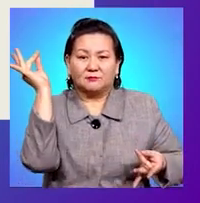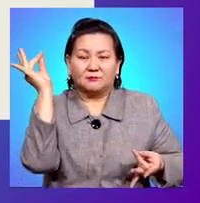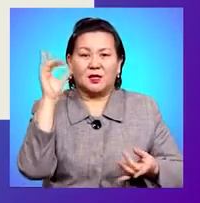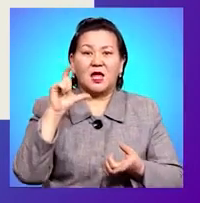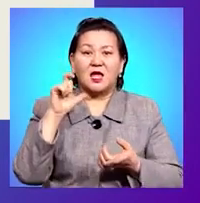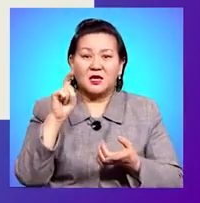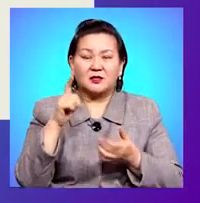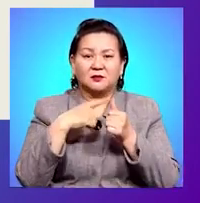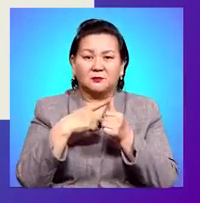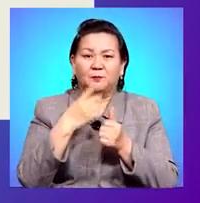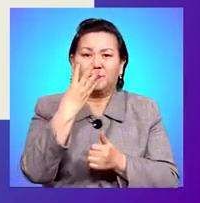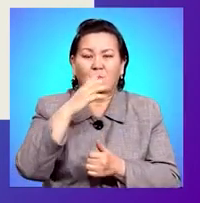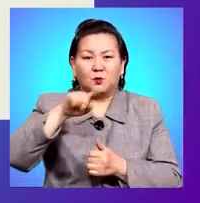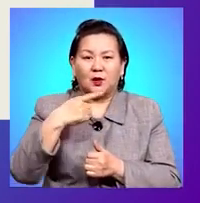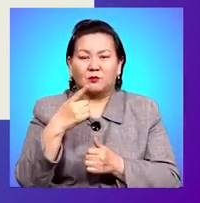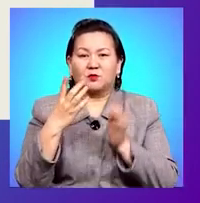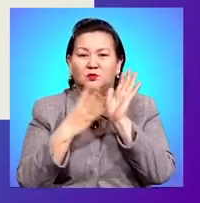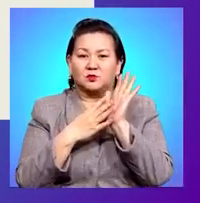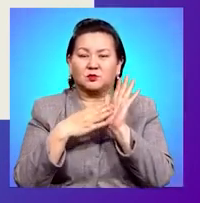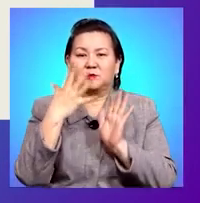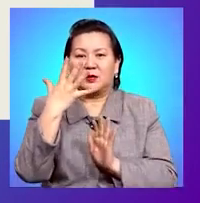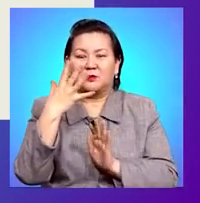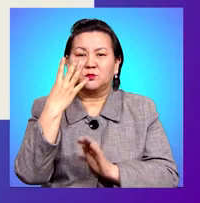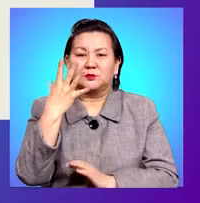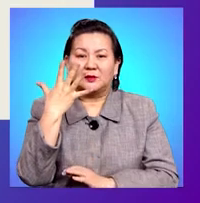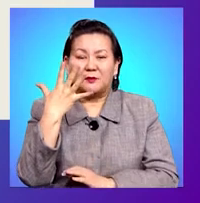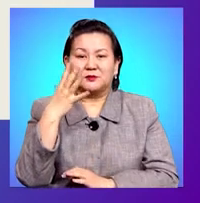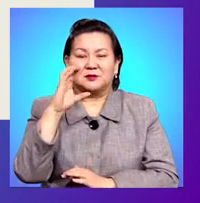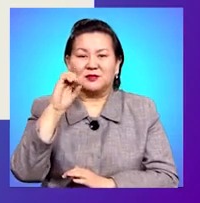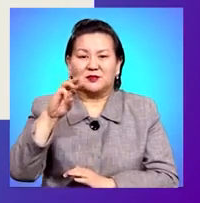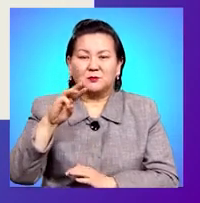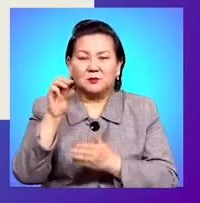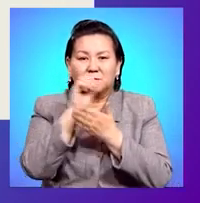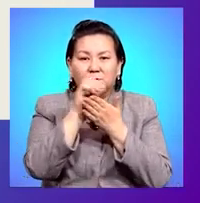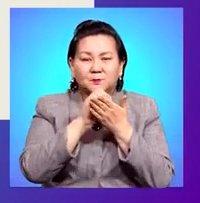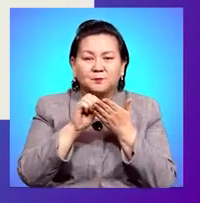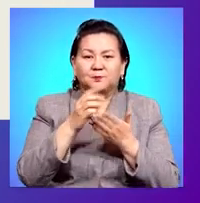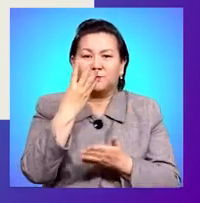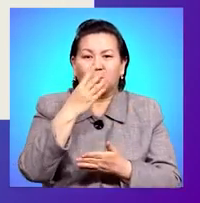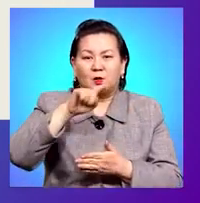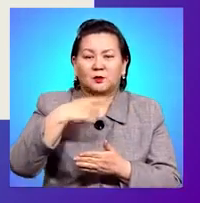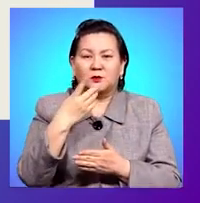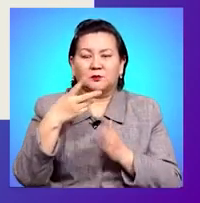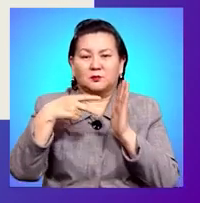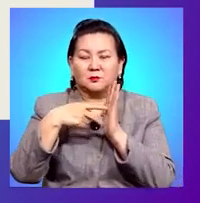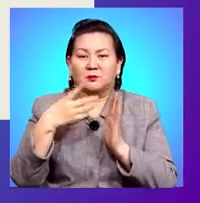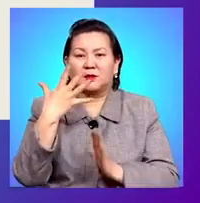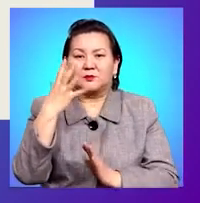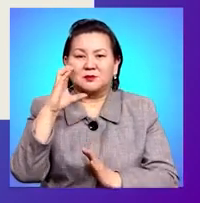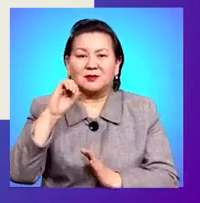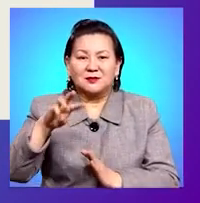нь 4.9-ийг харьцан 5.4 см. Бичвэрийн хүрээ 4.5 харьцан 5